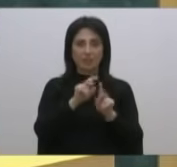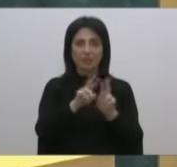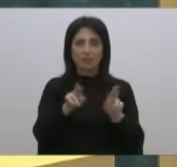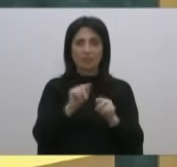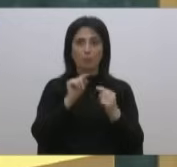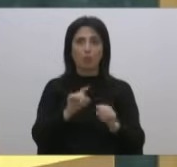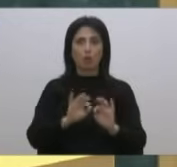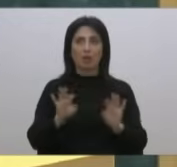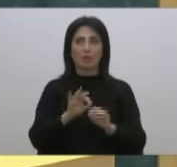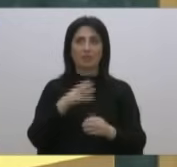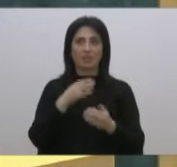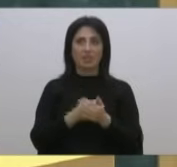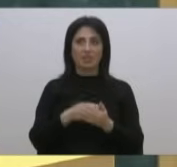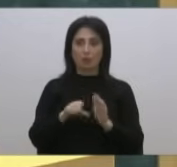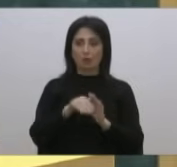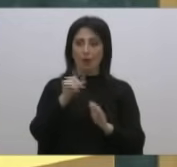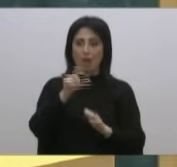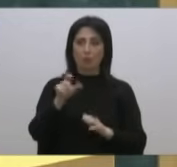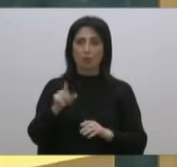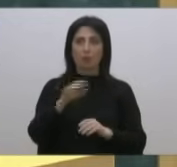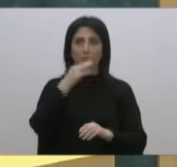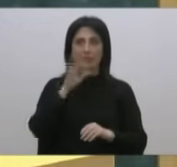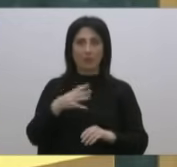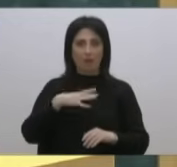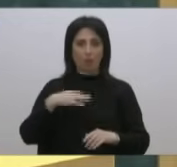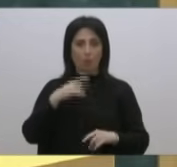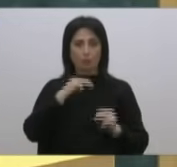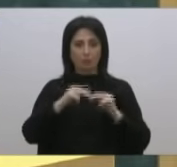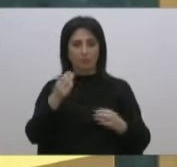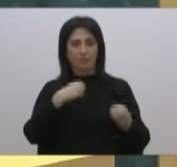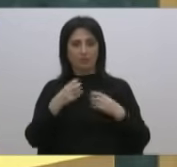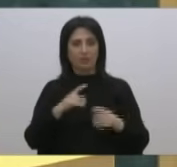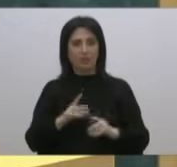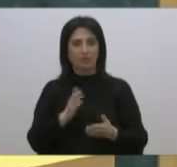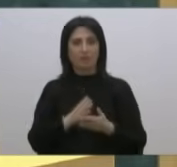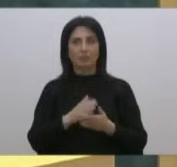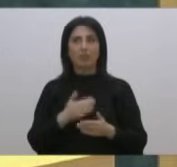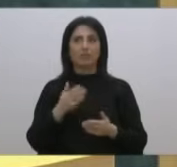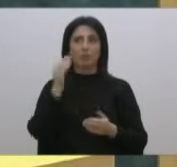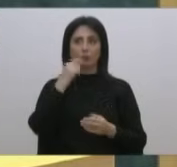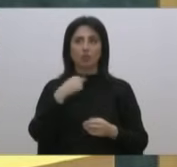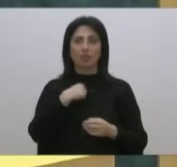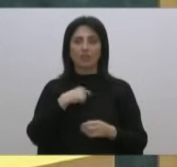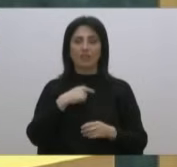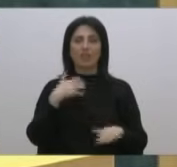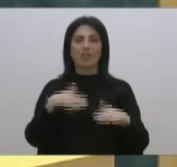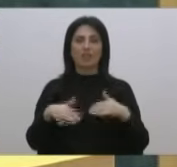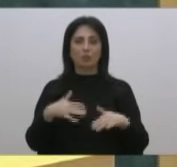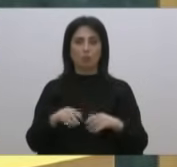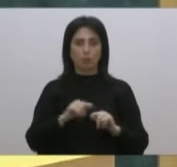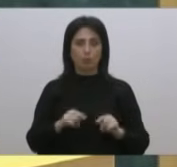და ბოიკოტი გამოუცხადეთ საკუთარ ამომრჩევლოს. Ამის მერე კიდე ქართულოს ემასთან როგორ გაქვთ პრეტენზია, რომ ვითომ ჩვენ